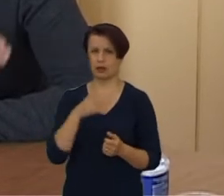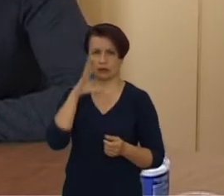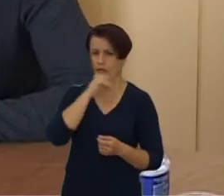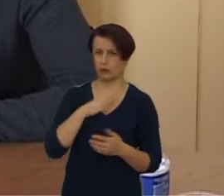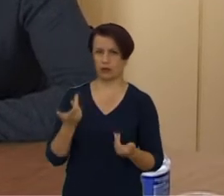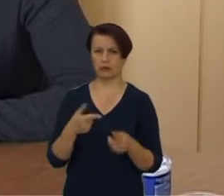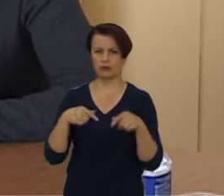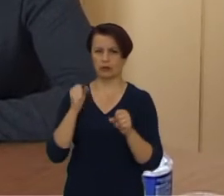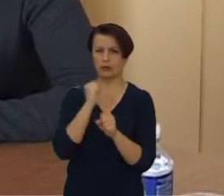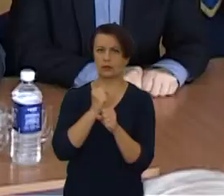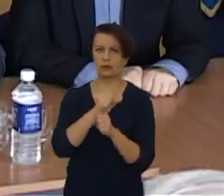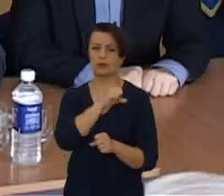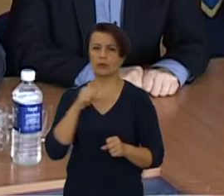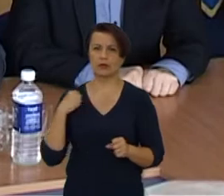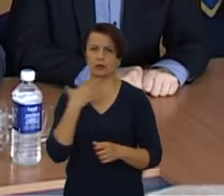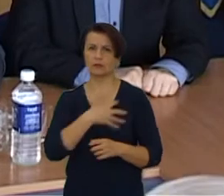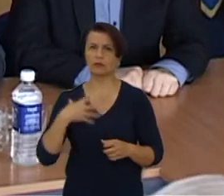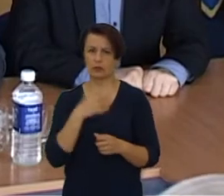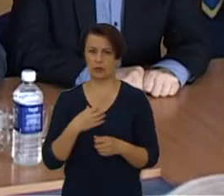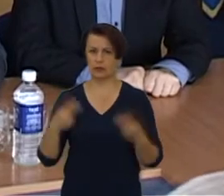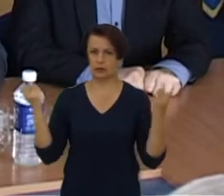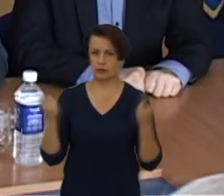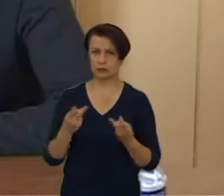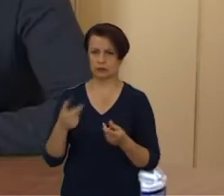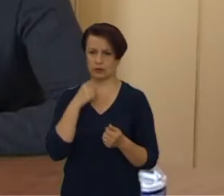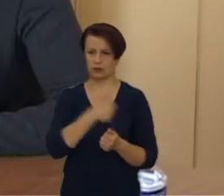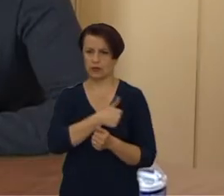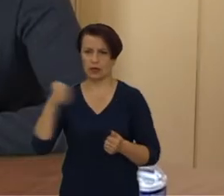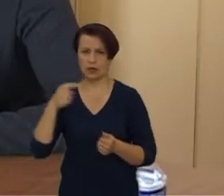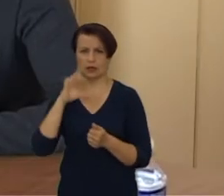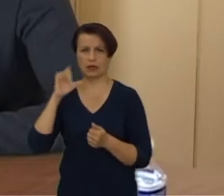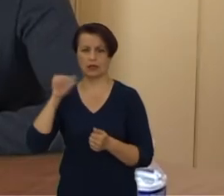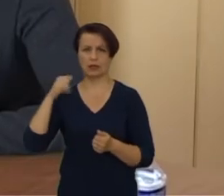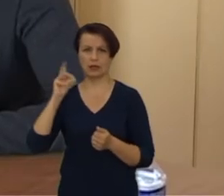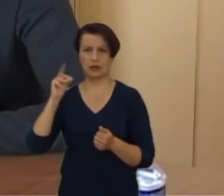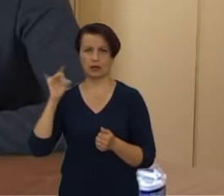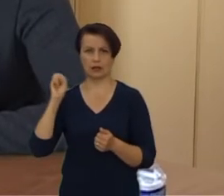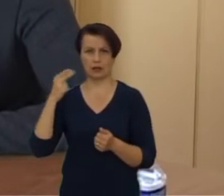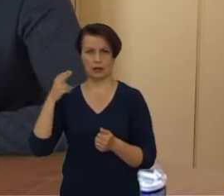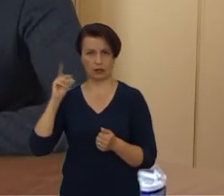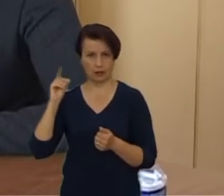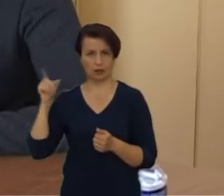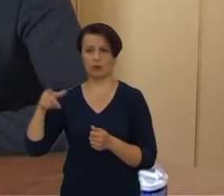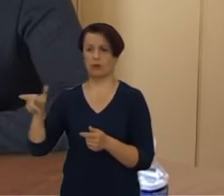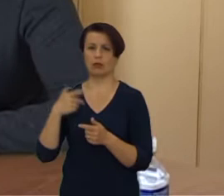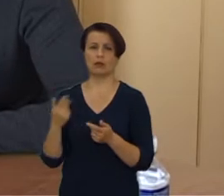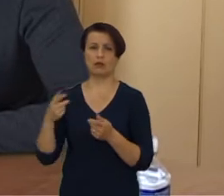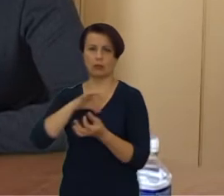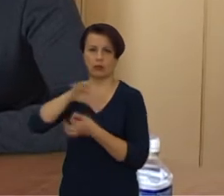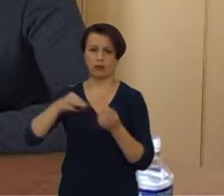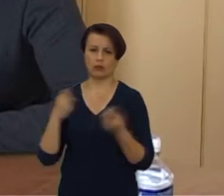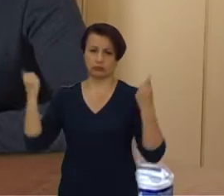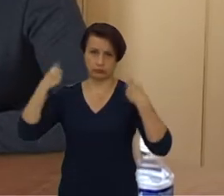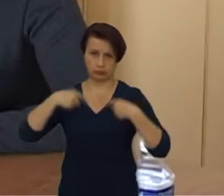žiūrėsim. Aišku, gaila, kad nepavyko padaryti to pačio svarbiausio dalyko, kuris būtų turėjęs teigiamos įtakos, tai yra biojėgainės, buvo tas projektas žlugo